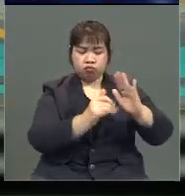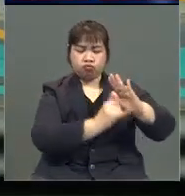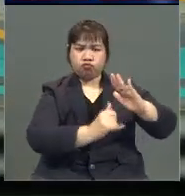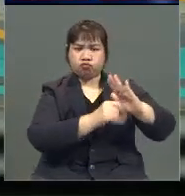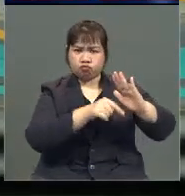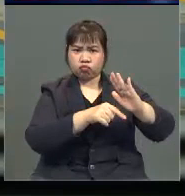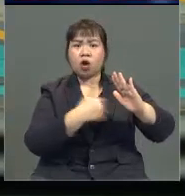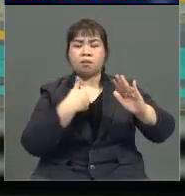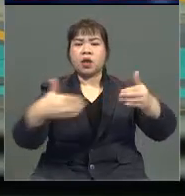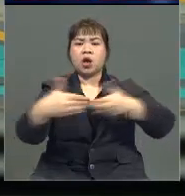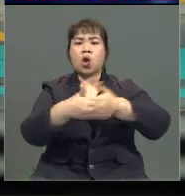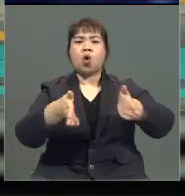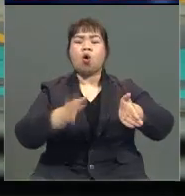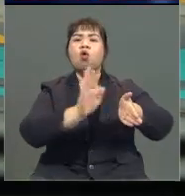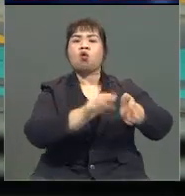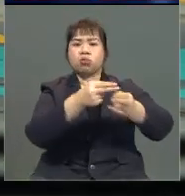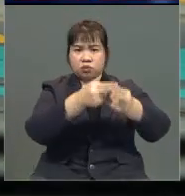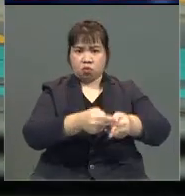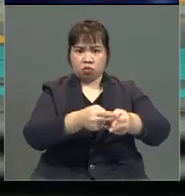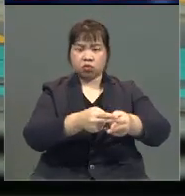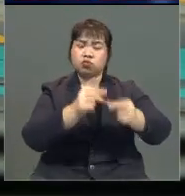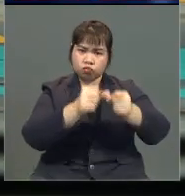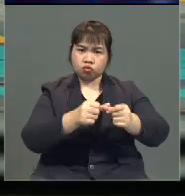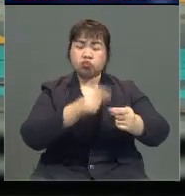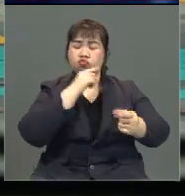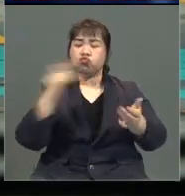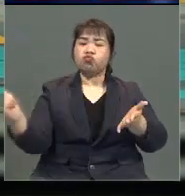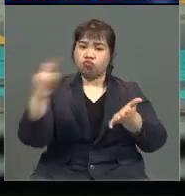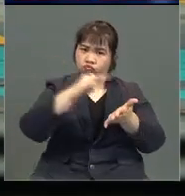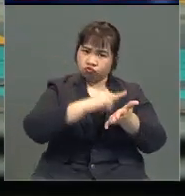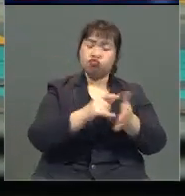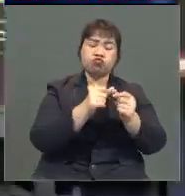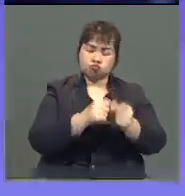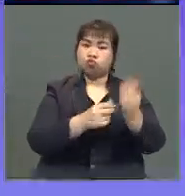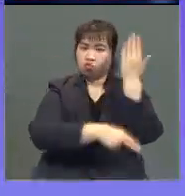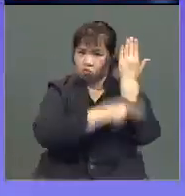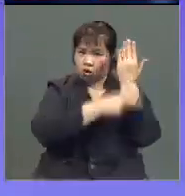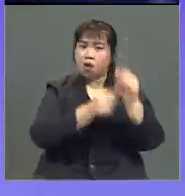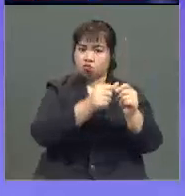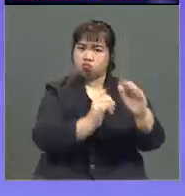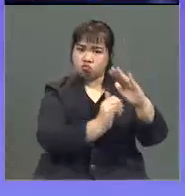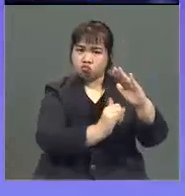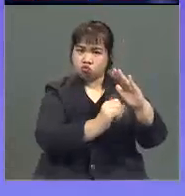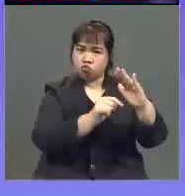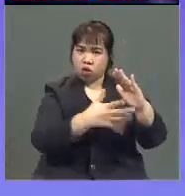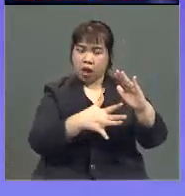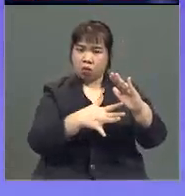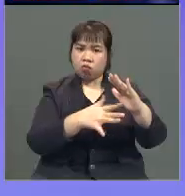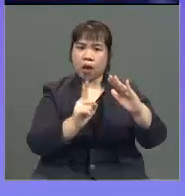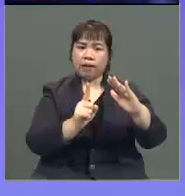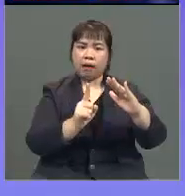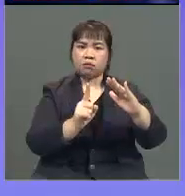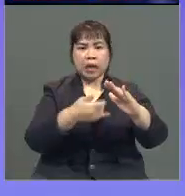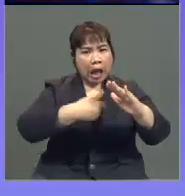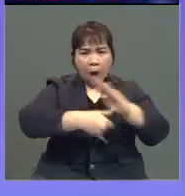killeenเขาจะมีห้องพักสำหรับผู้ที่พักเนี่ยเดินทางมาแล้วเข้าพักในโรงแรมทันทีแล้วก็จะมีตัวสแกน